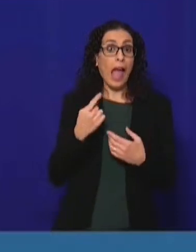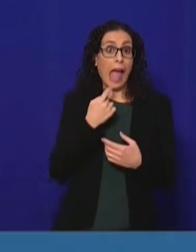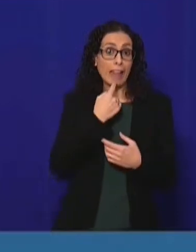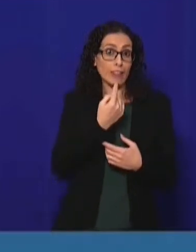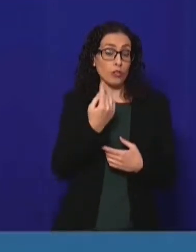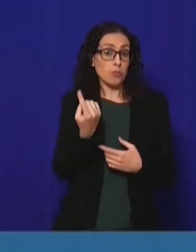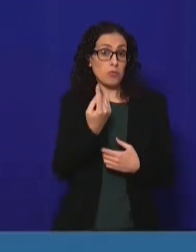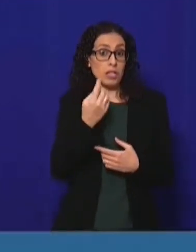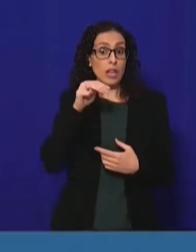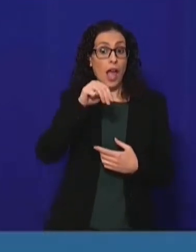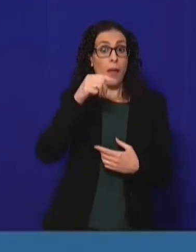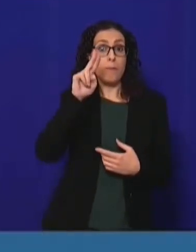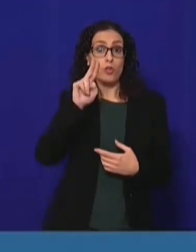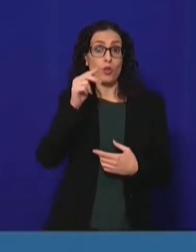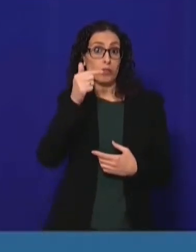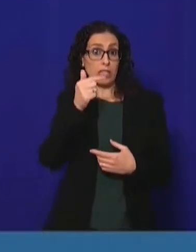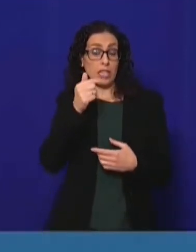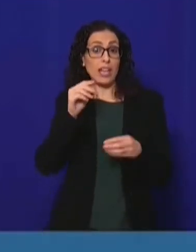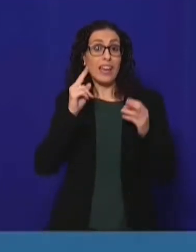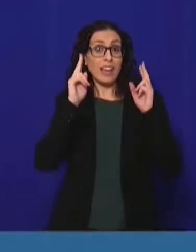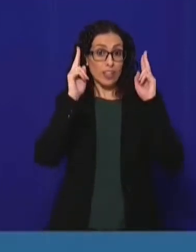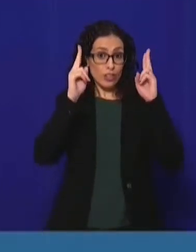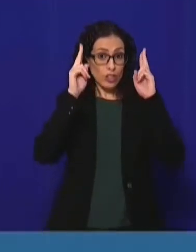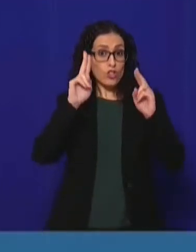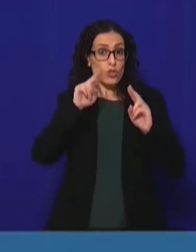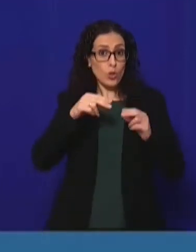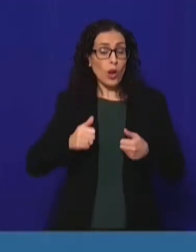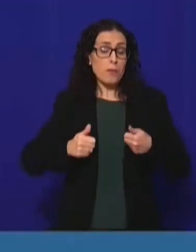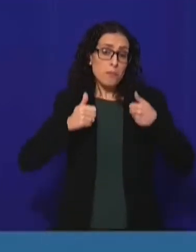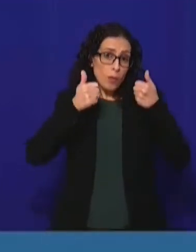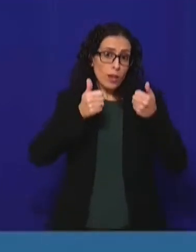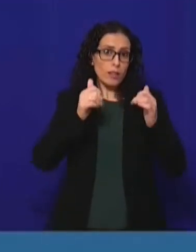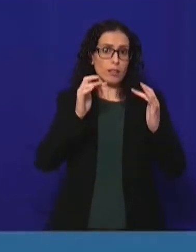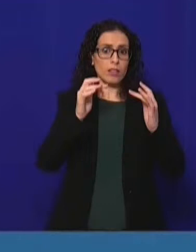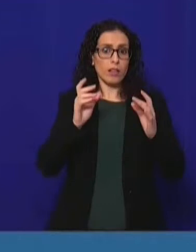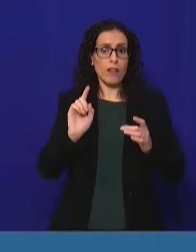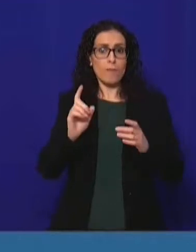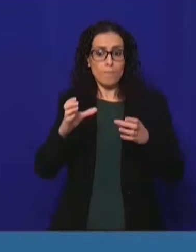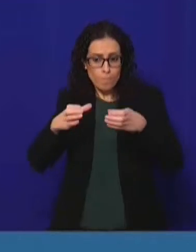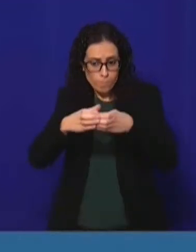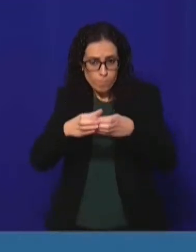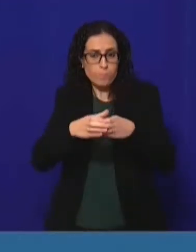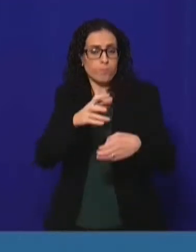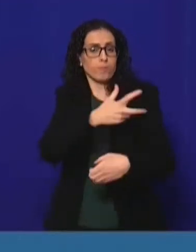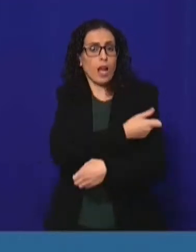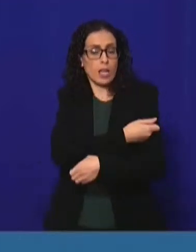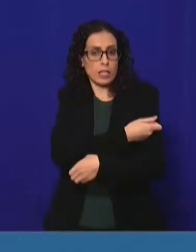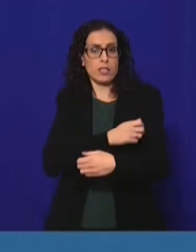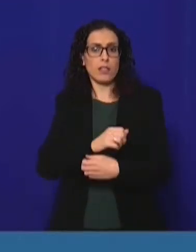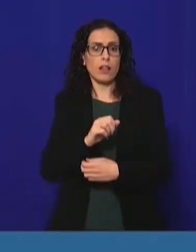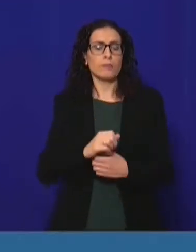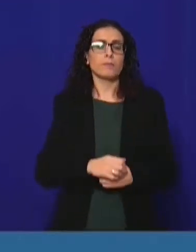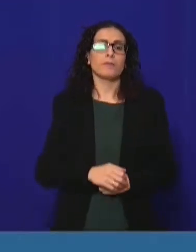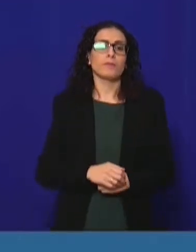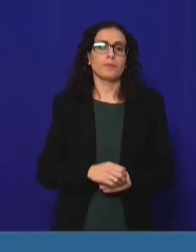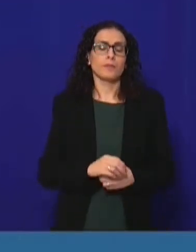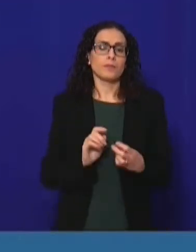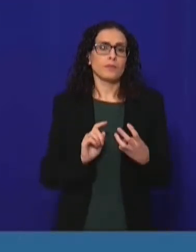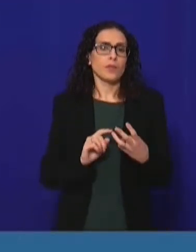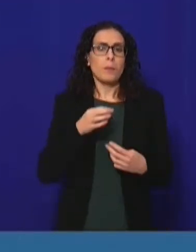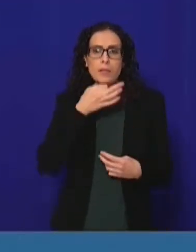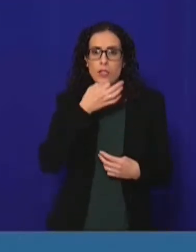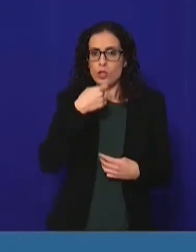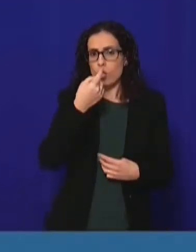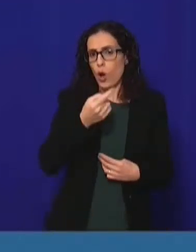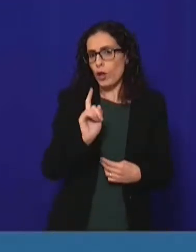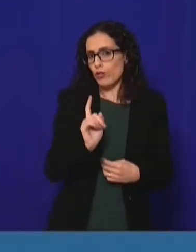għandhom ikunu inklużi f'din il-lista, forsi tistgħu tgħidulna dik. Il-mistoqsija l-oħra, peress